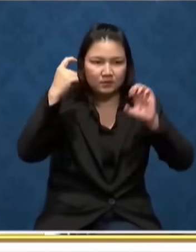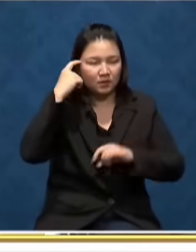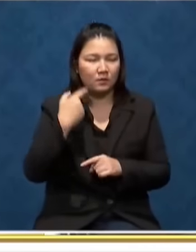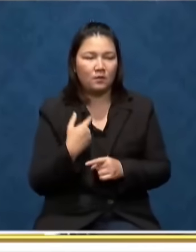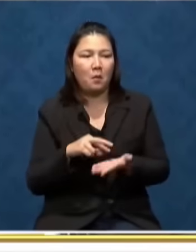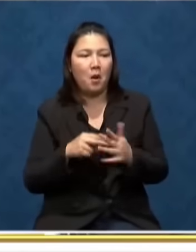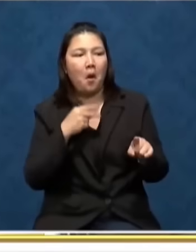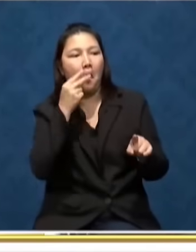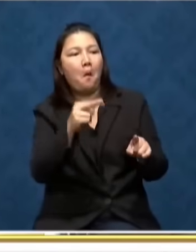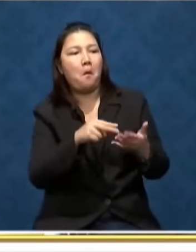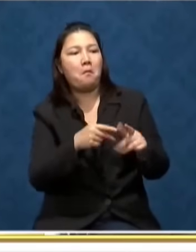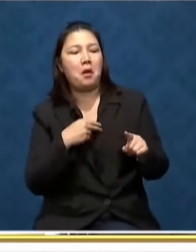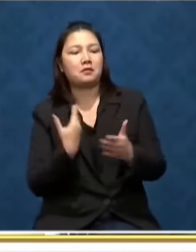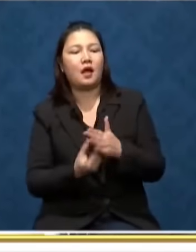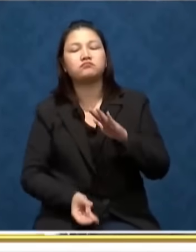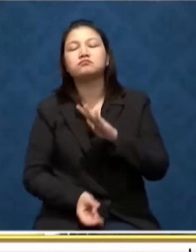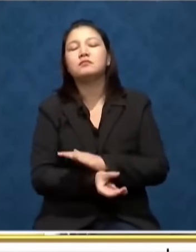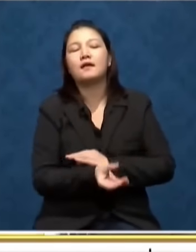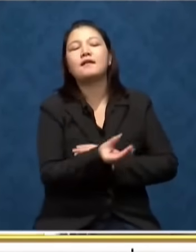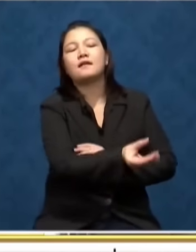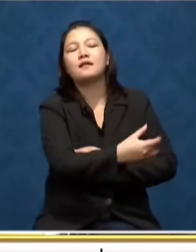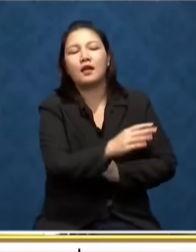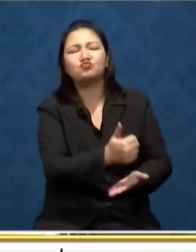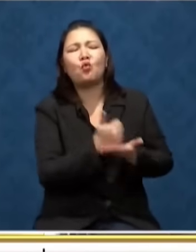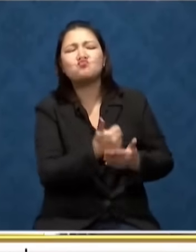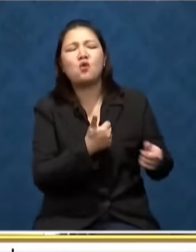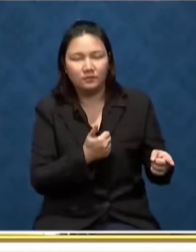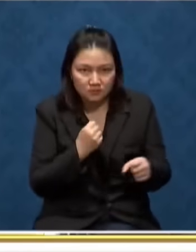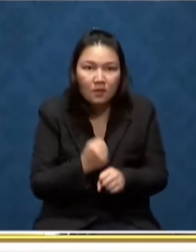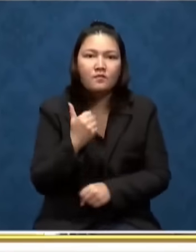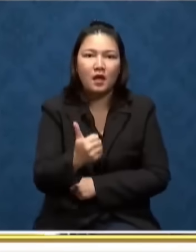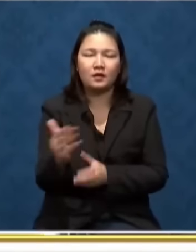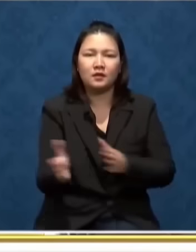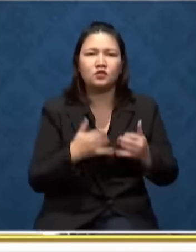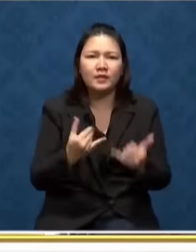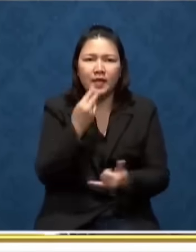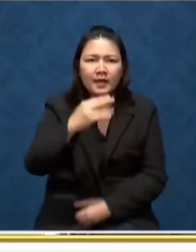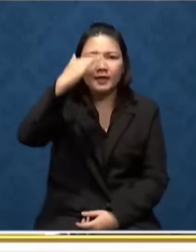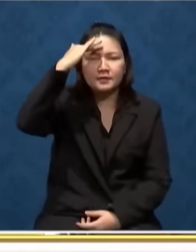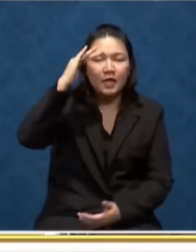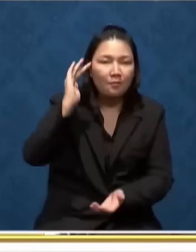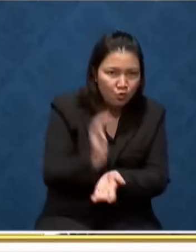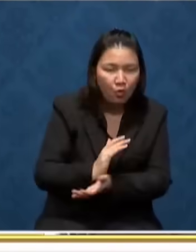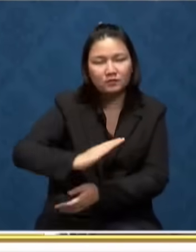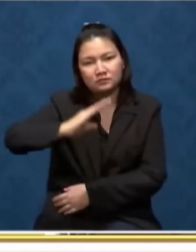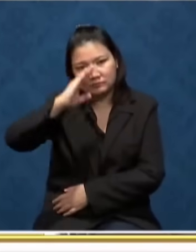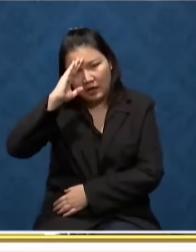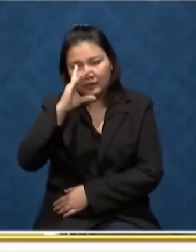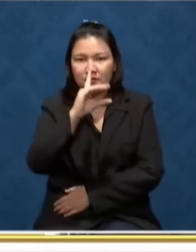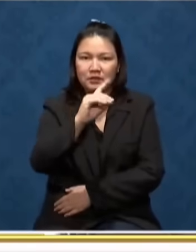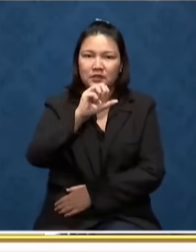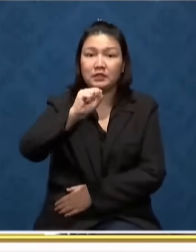ติดสินบนได้ข่าวร้ายที่สุดก็คือว่ามีข่าวว่าตำรวจทหาร DSIจำนวนไม่น้อย